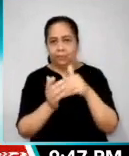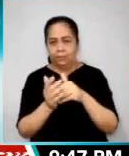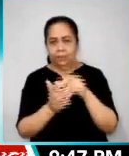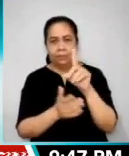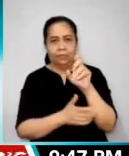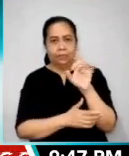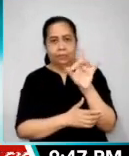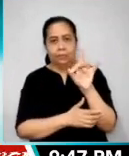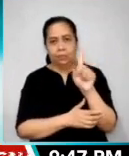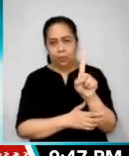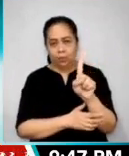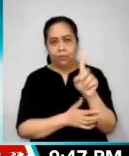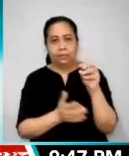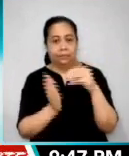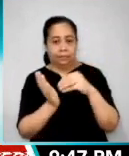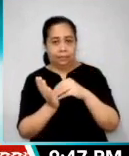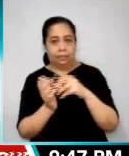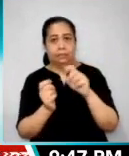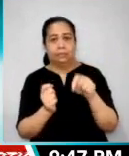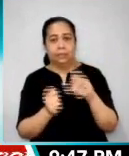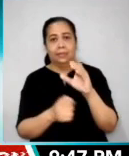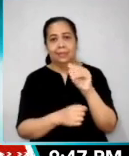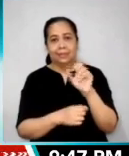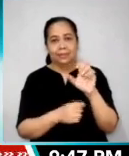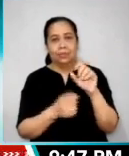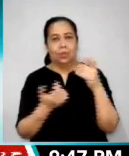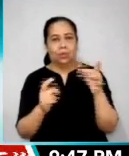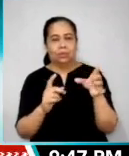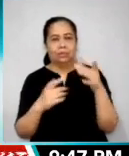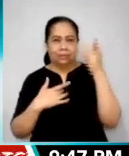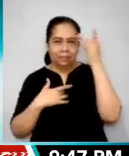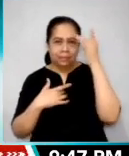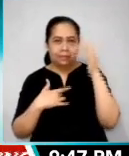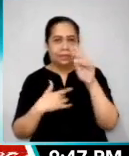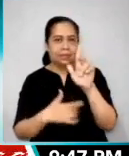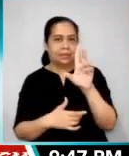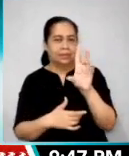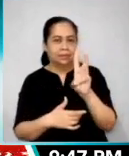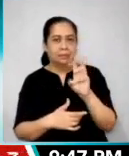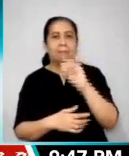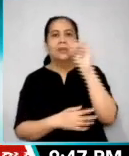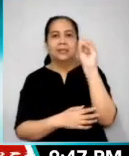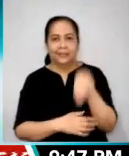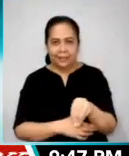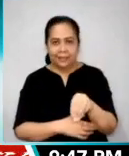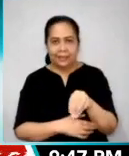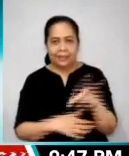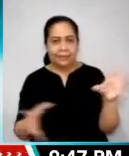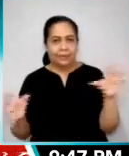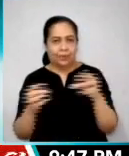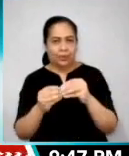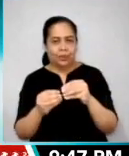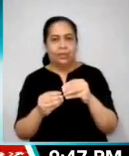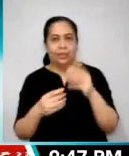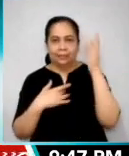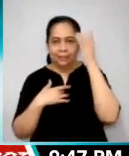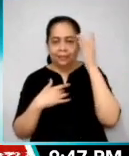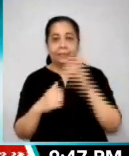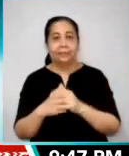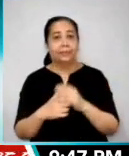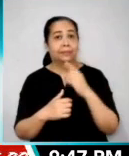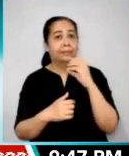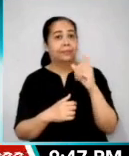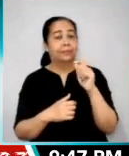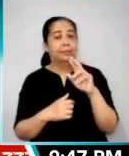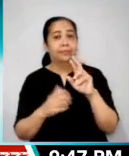328,181 ang naitalang mga kaso or 36% yan ng total cases. Ayon sa Okta Research,